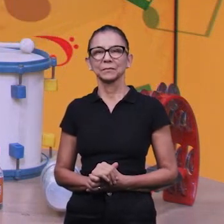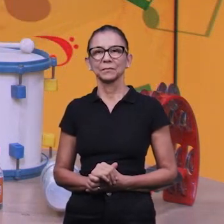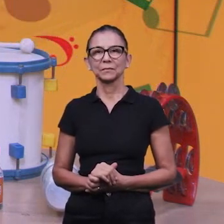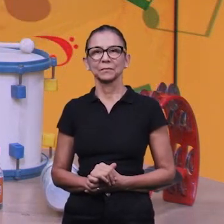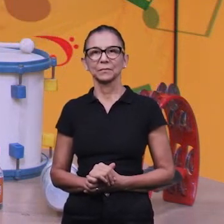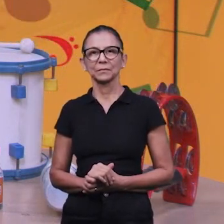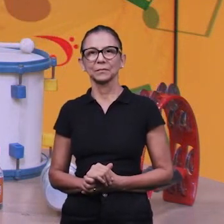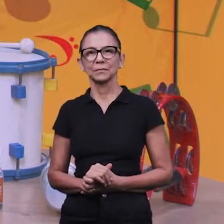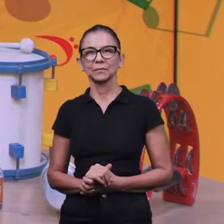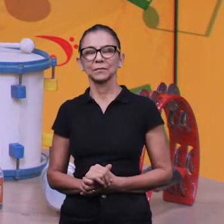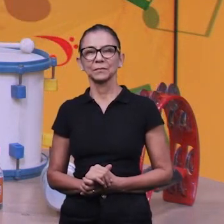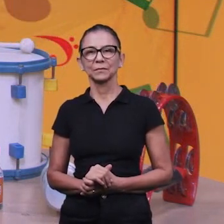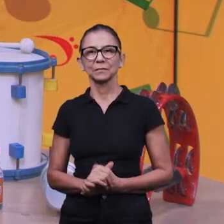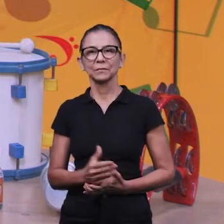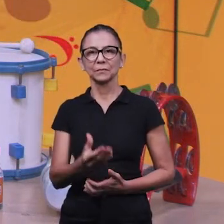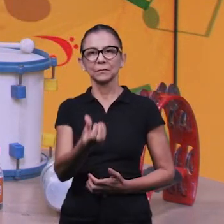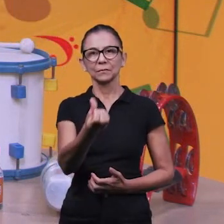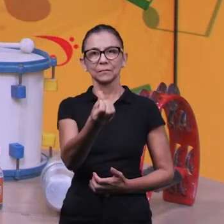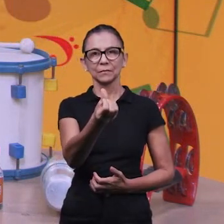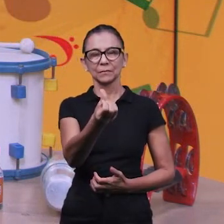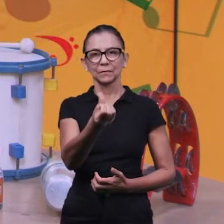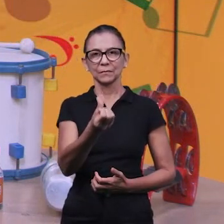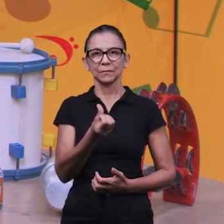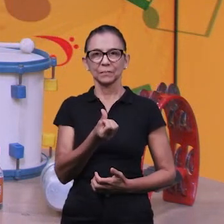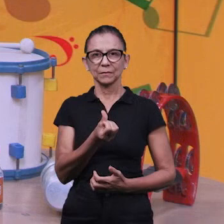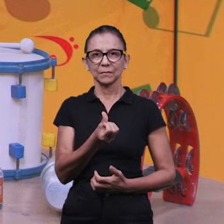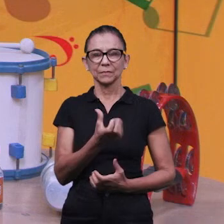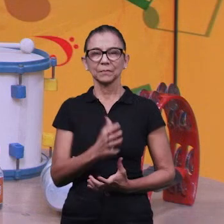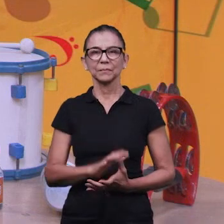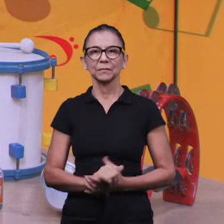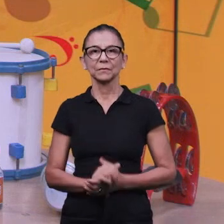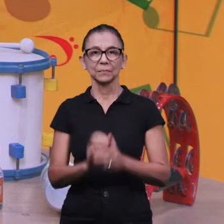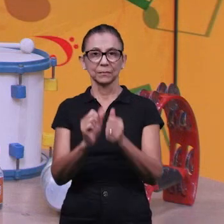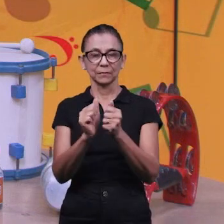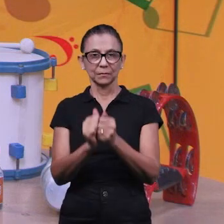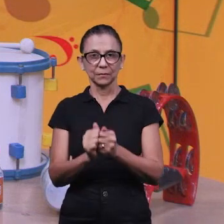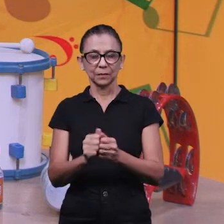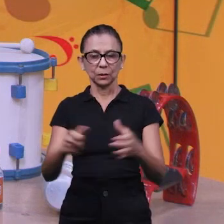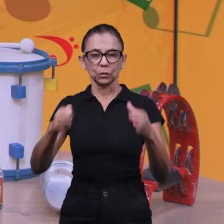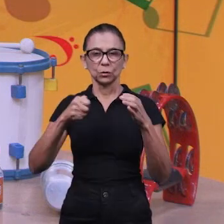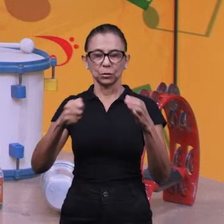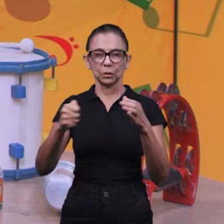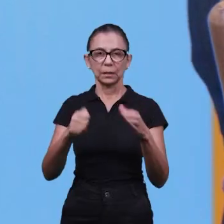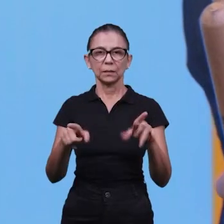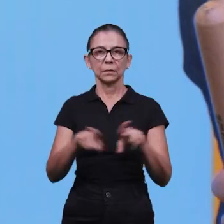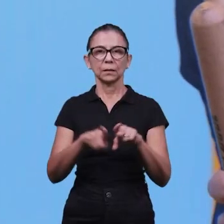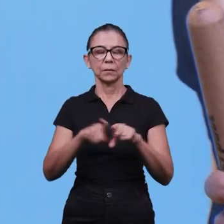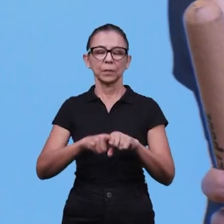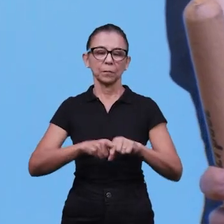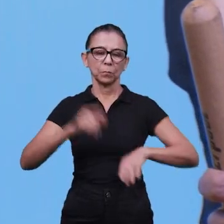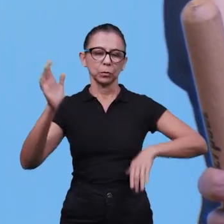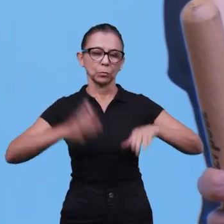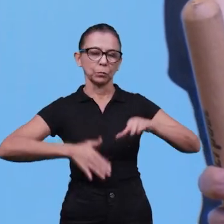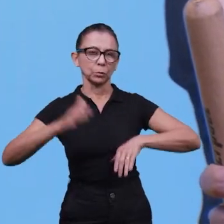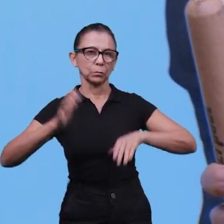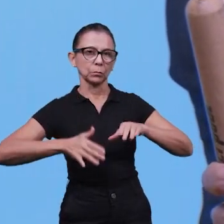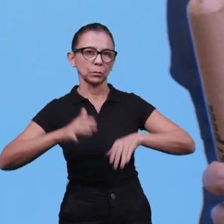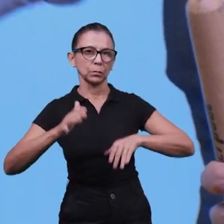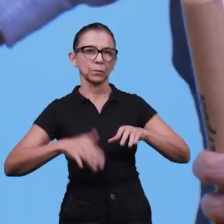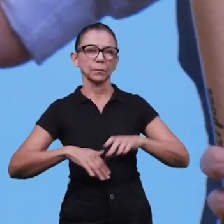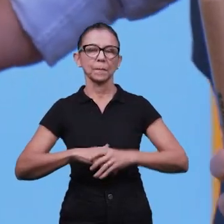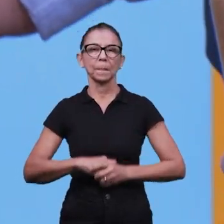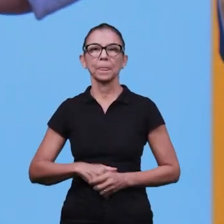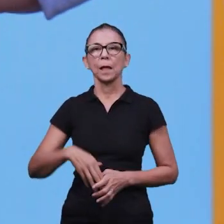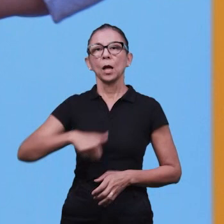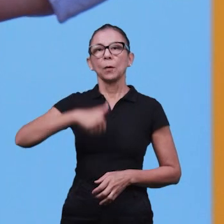la clave. Dans l'introduction, ensemble avec le chocalio, le tambour, nous allons jouer au premier temps